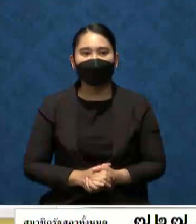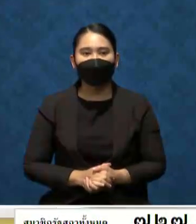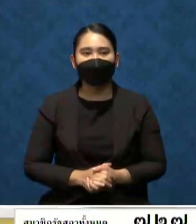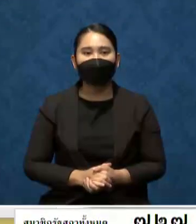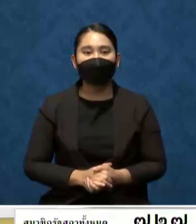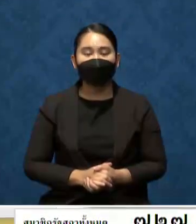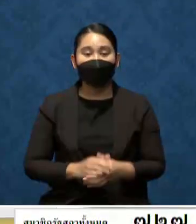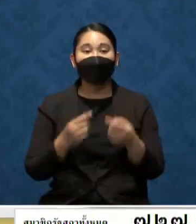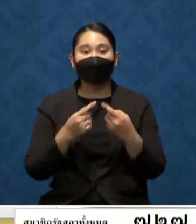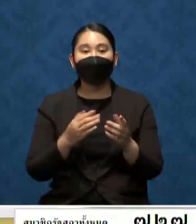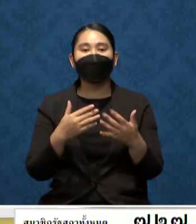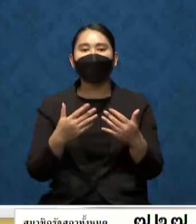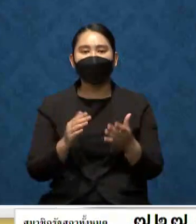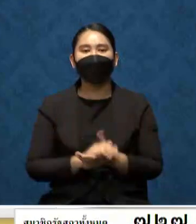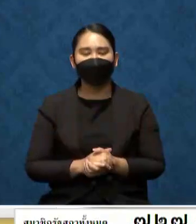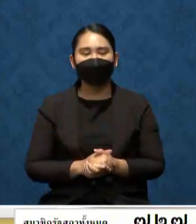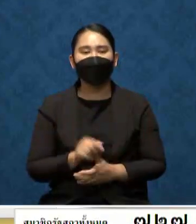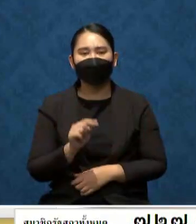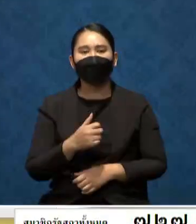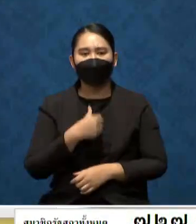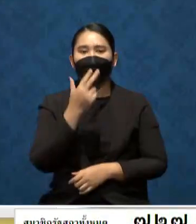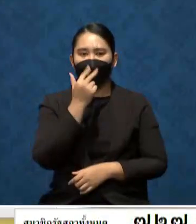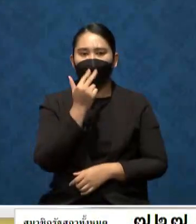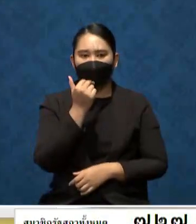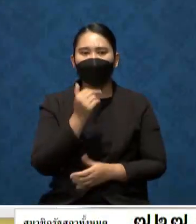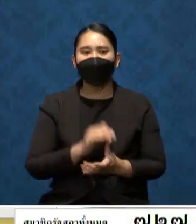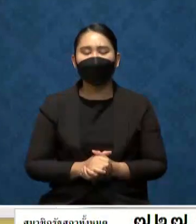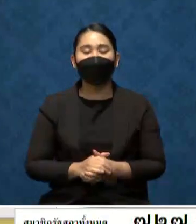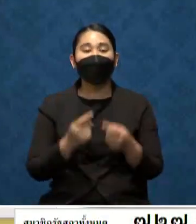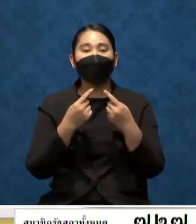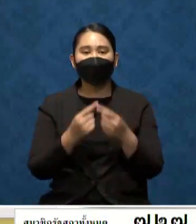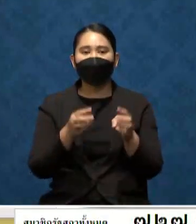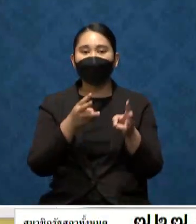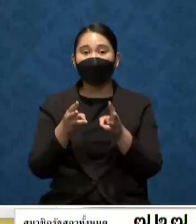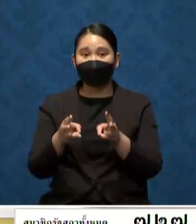อย่างไรก็ตามโดยหลักการเนี่ยมันดูจะดีเพียงแต่ว่าเอาวิธี